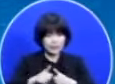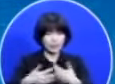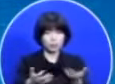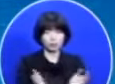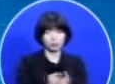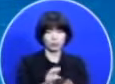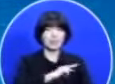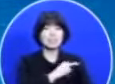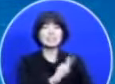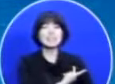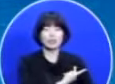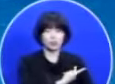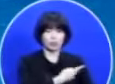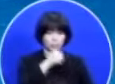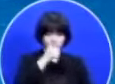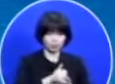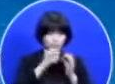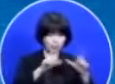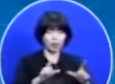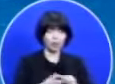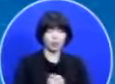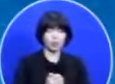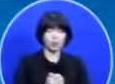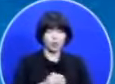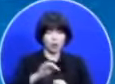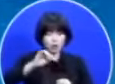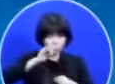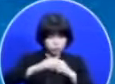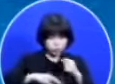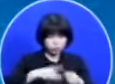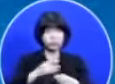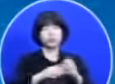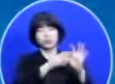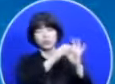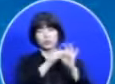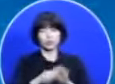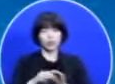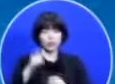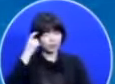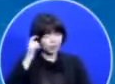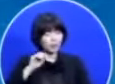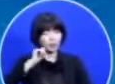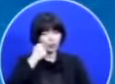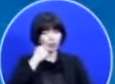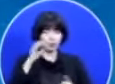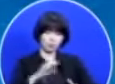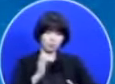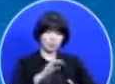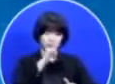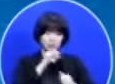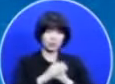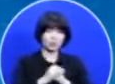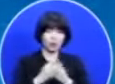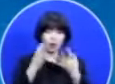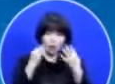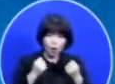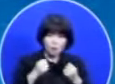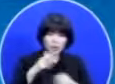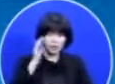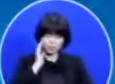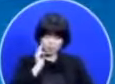정죄 합니다 그리고 수백 년 동안 상상할 수 없는 핍박을 합니다 얼마나 비참하게